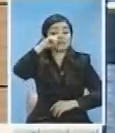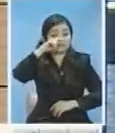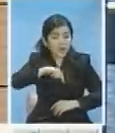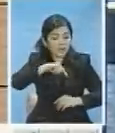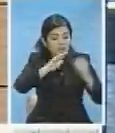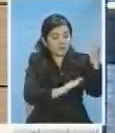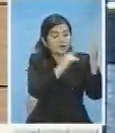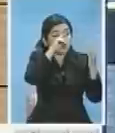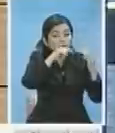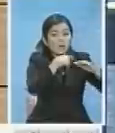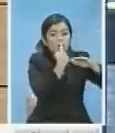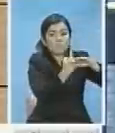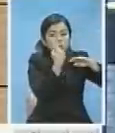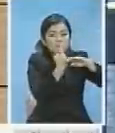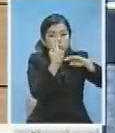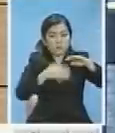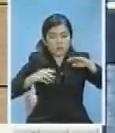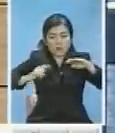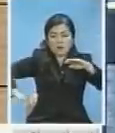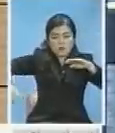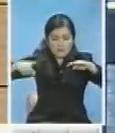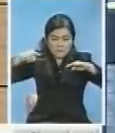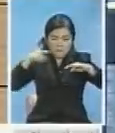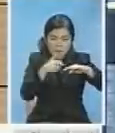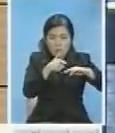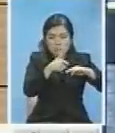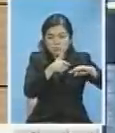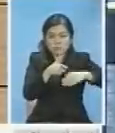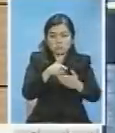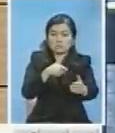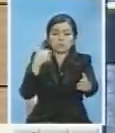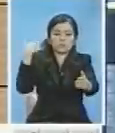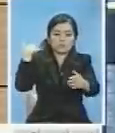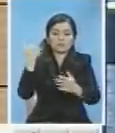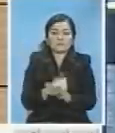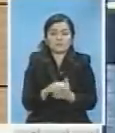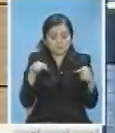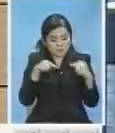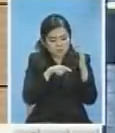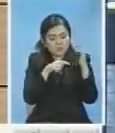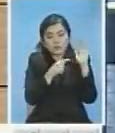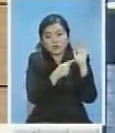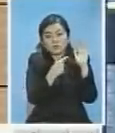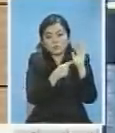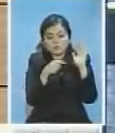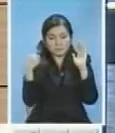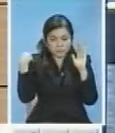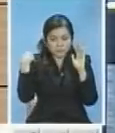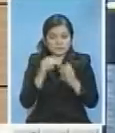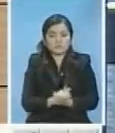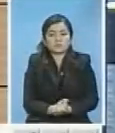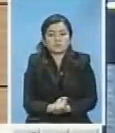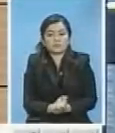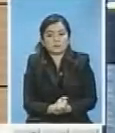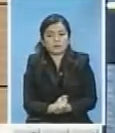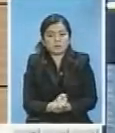ดกองทัพเรือบริเวณแนวชายแดนไทยกัมพูชาด้านจันทบุรีตราดท่านประธานที่เคารพครับผ